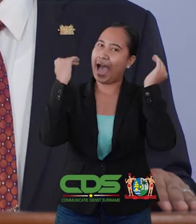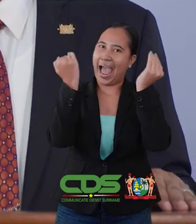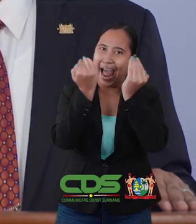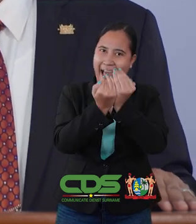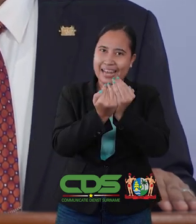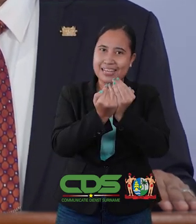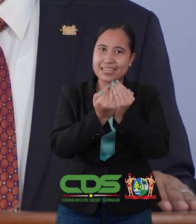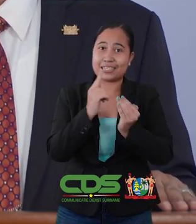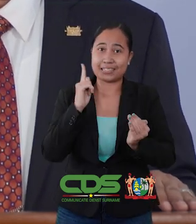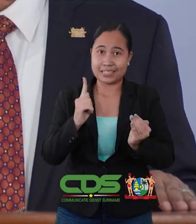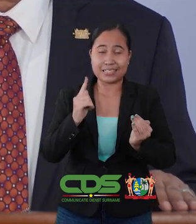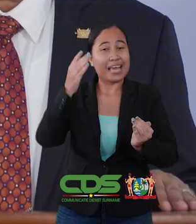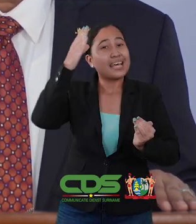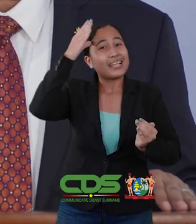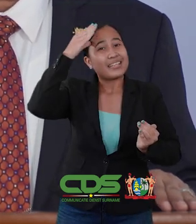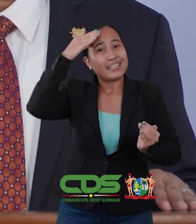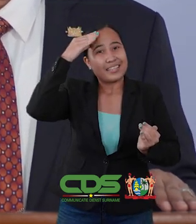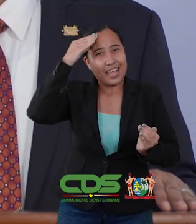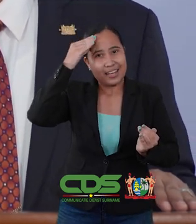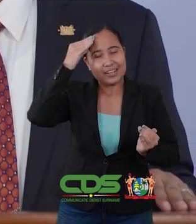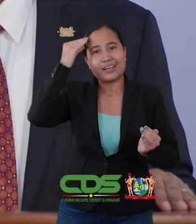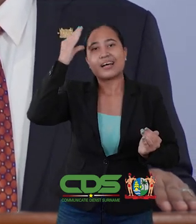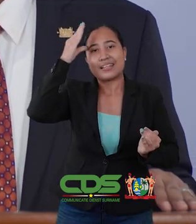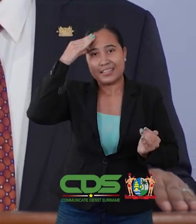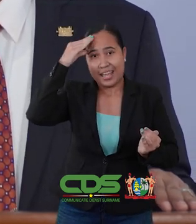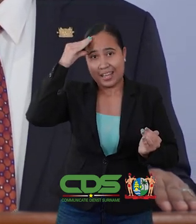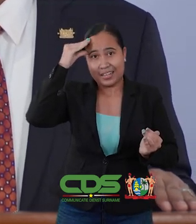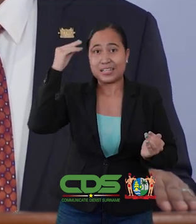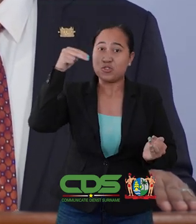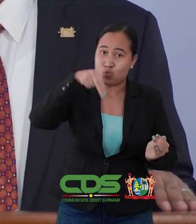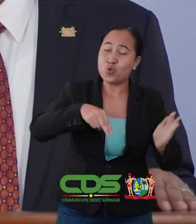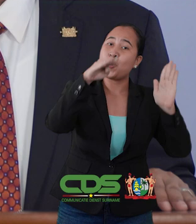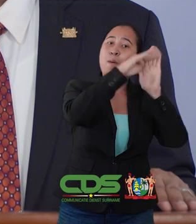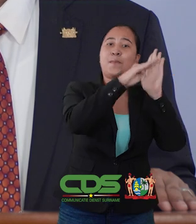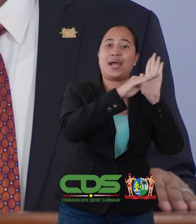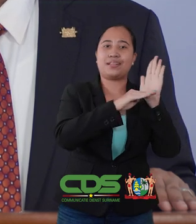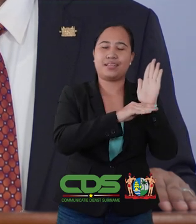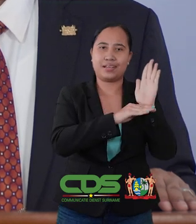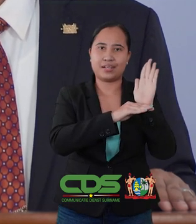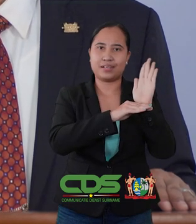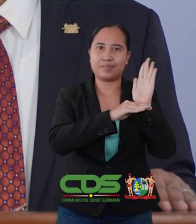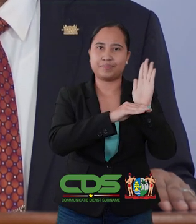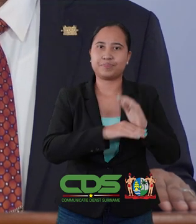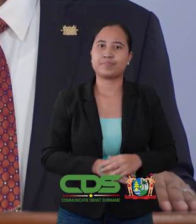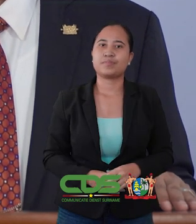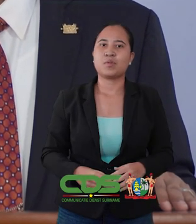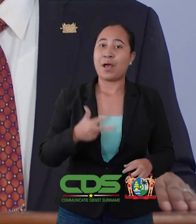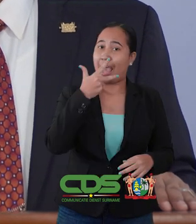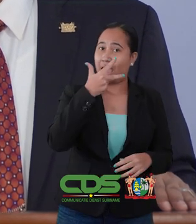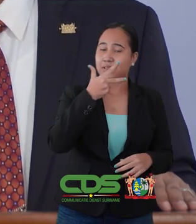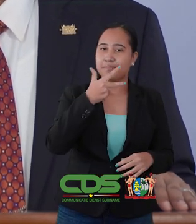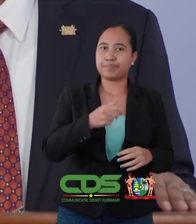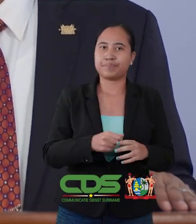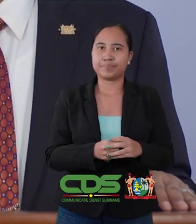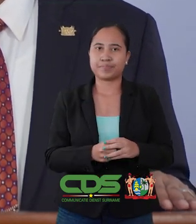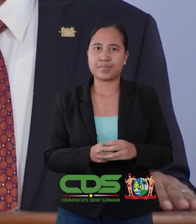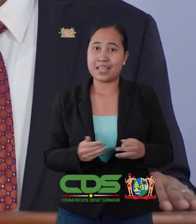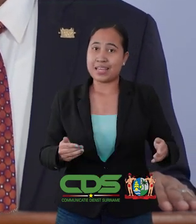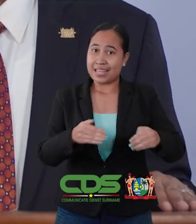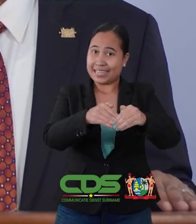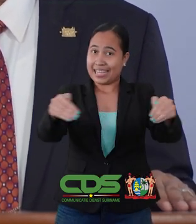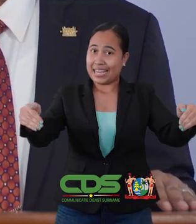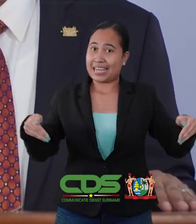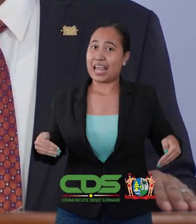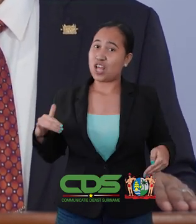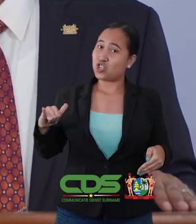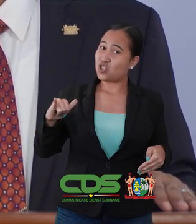alles uitsluitend met inachtneming van de geldende protocollen. Maatregel nummer 8. De